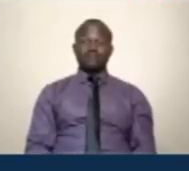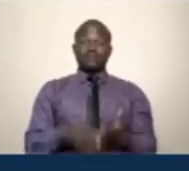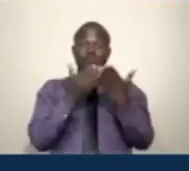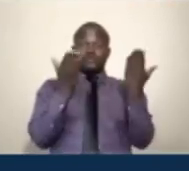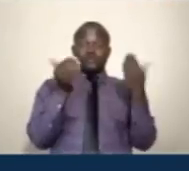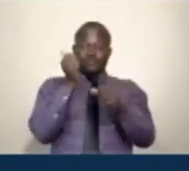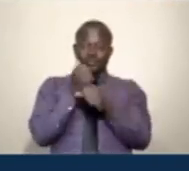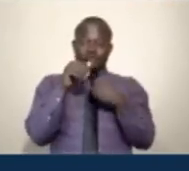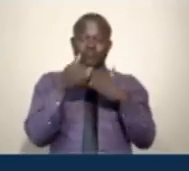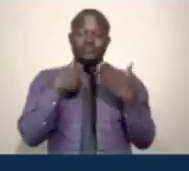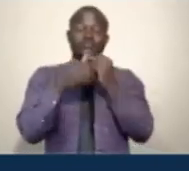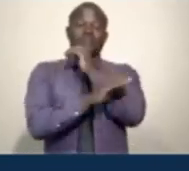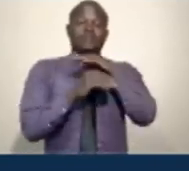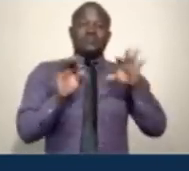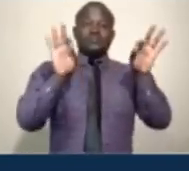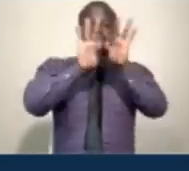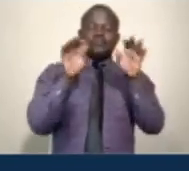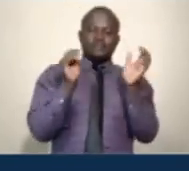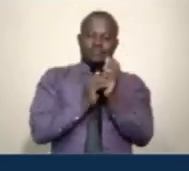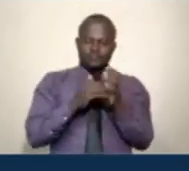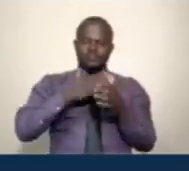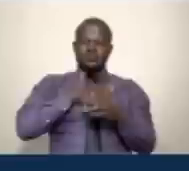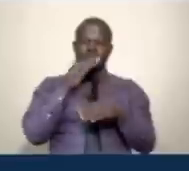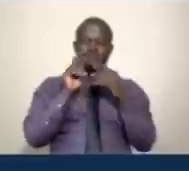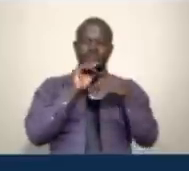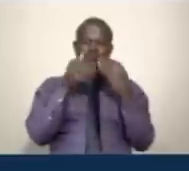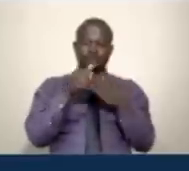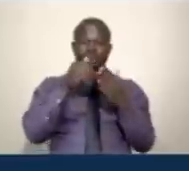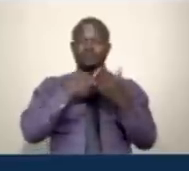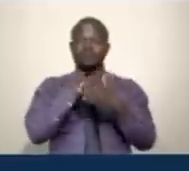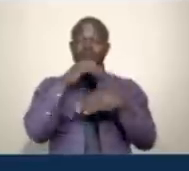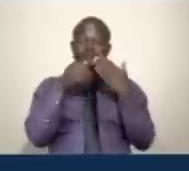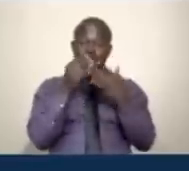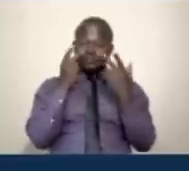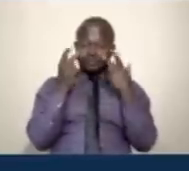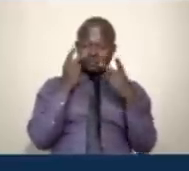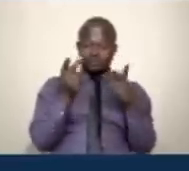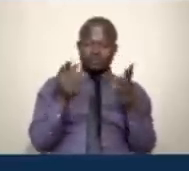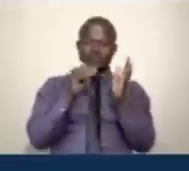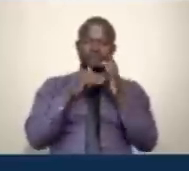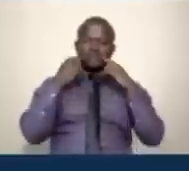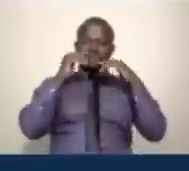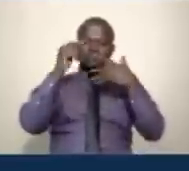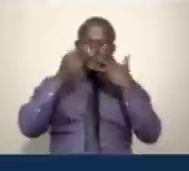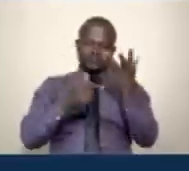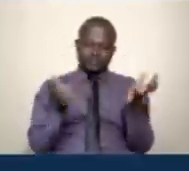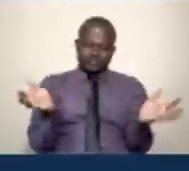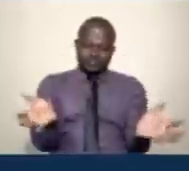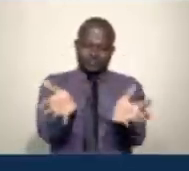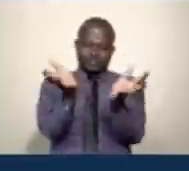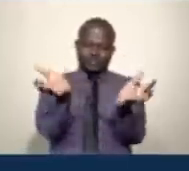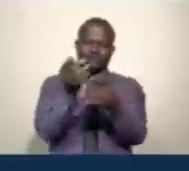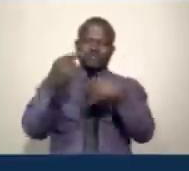Usibye kuba ibyo akora bifitiye igihugu akamaro ndetse bigashimwa n'abantu baba babisura n'ababireba, avuga ko ibyo byose bimutera imbaraga